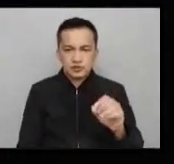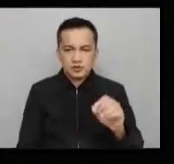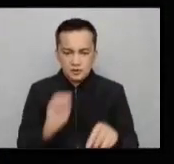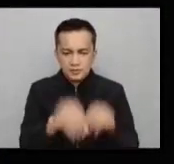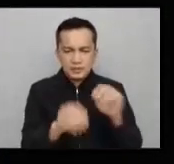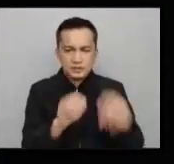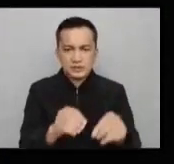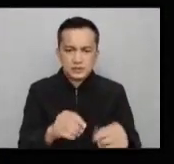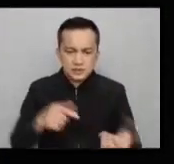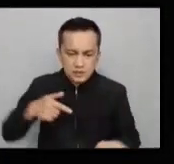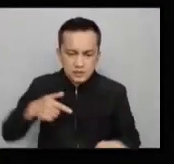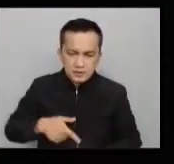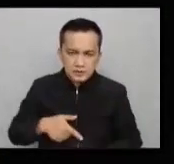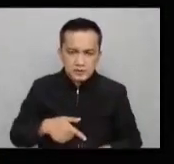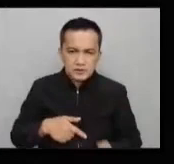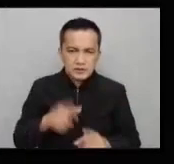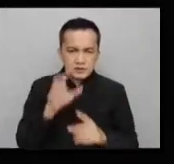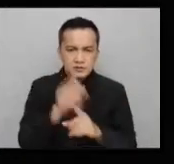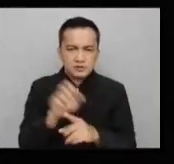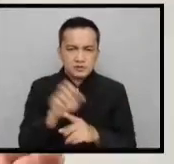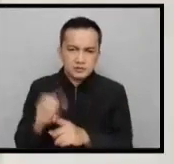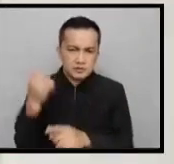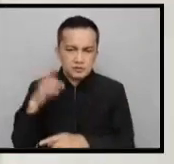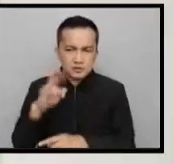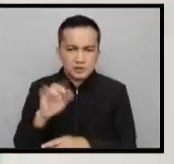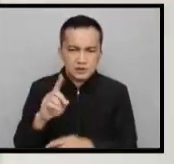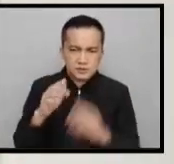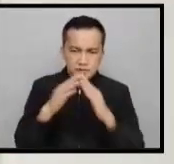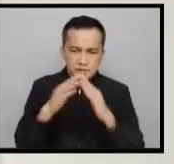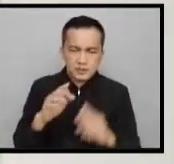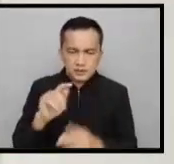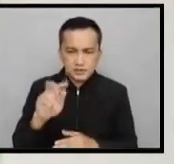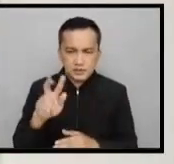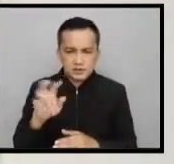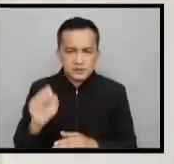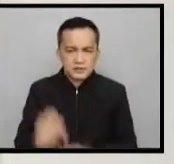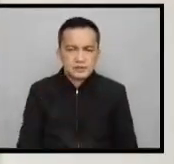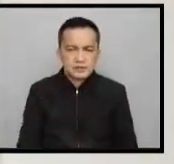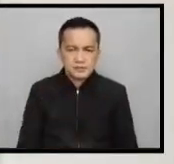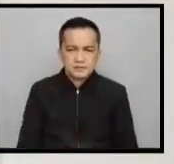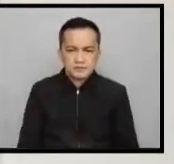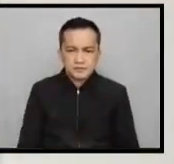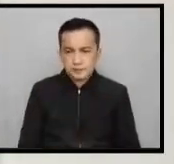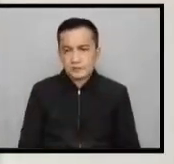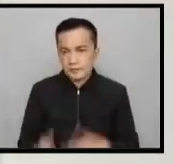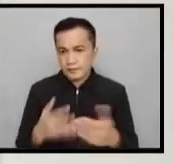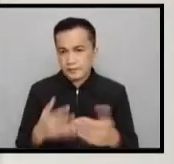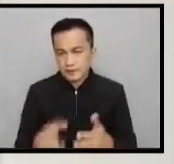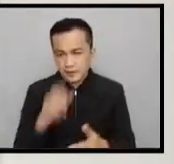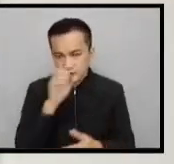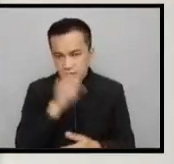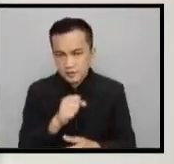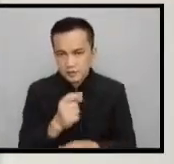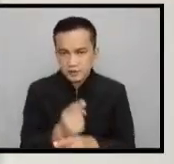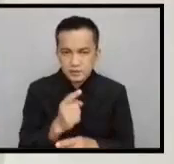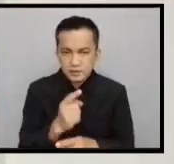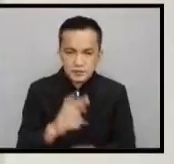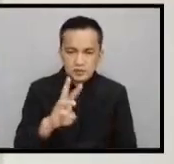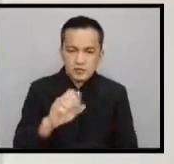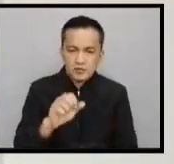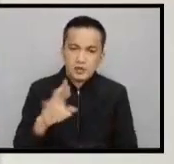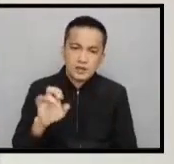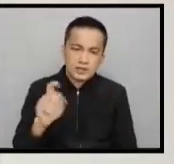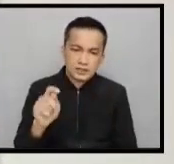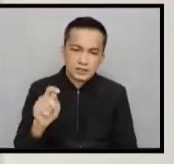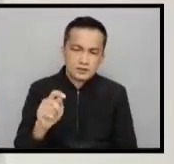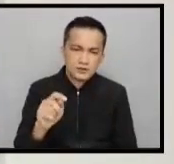armas na nakumpiska noong raid sa bahay ni Teves. Even assuming na a valid yung warrant, ang contention